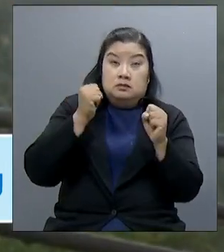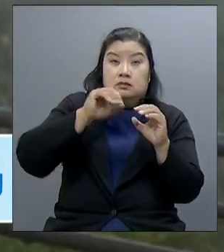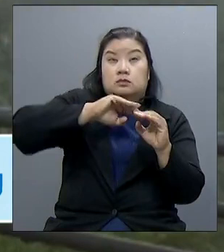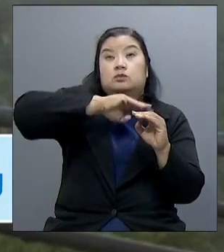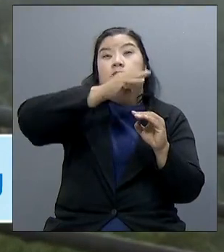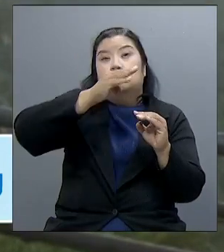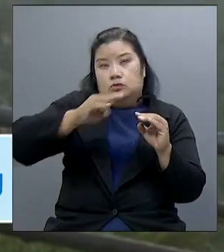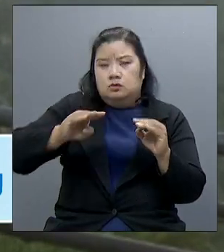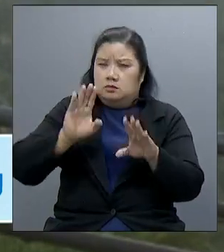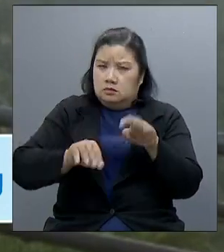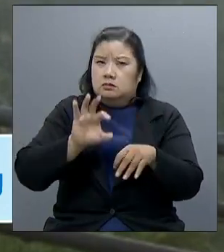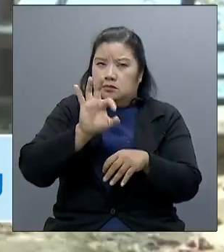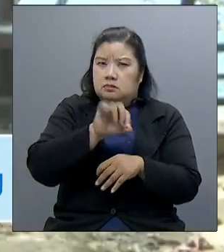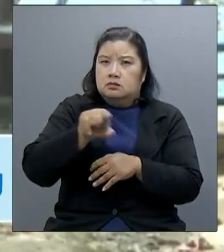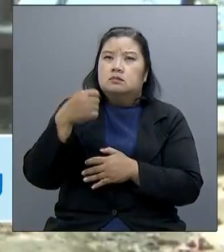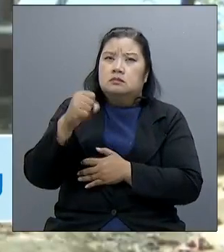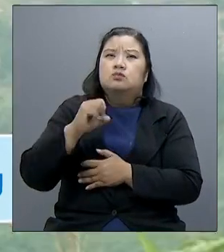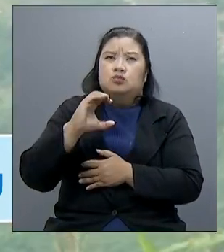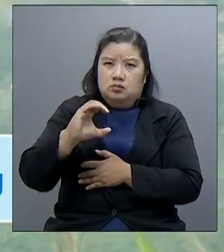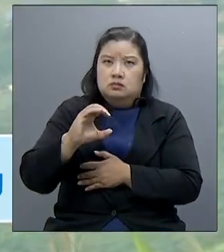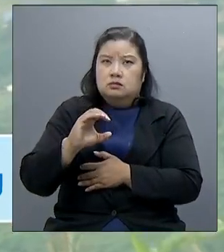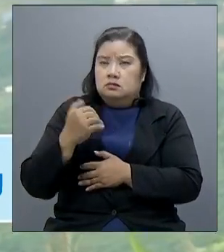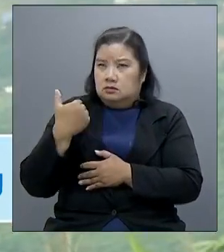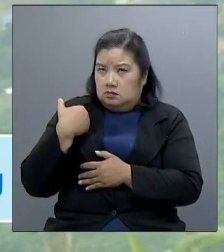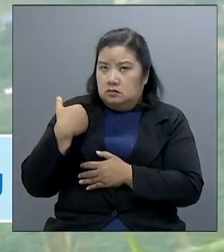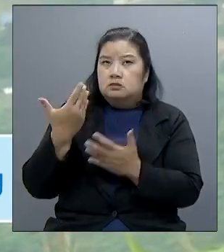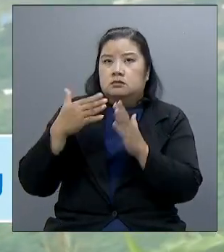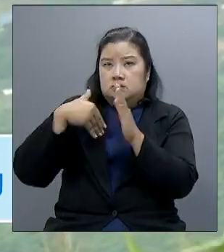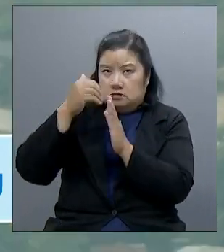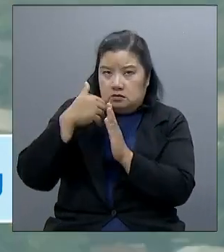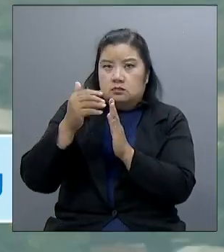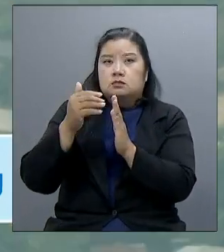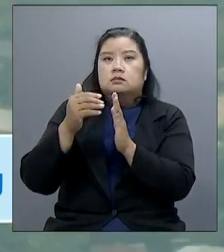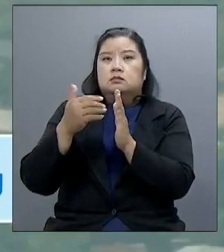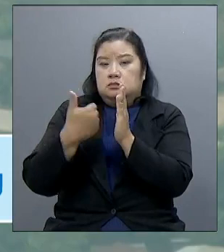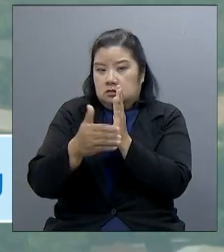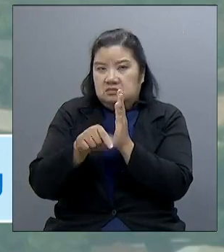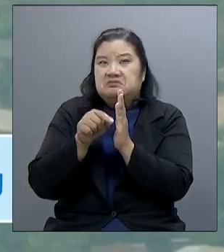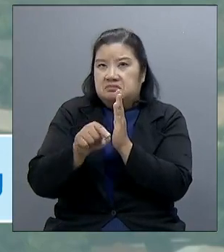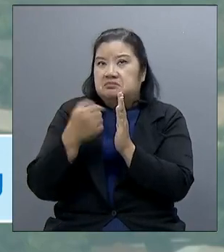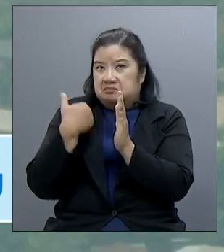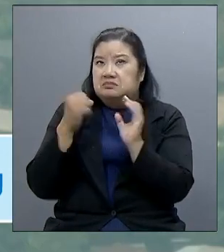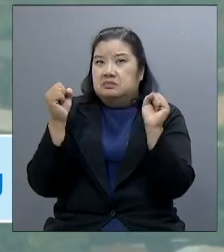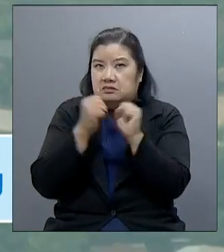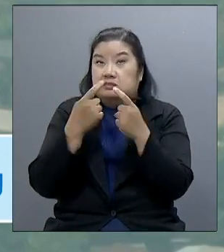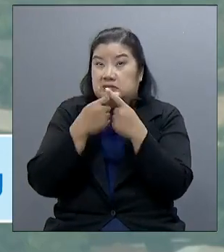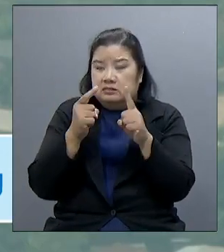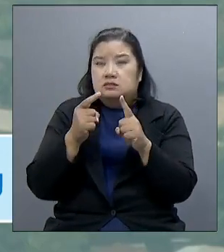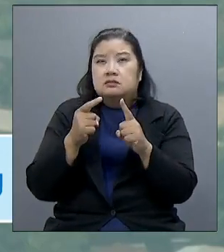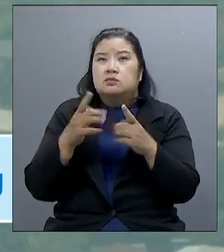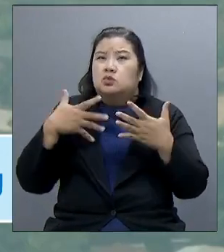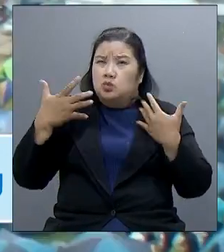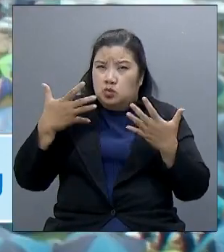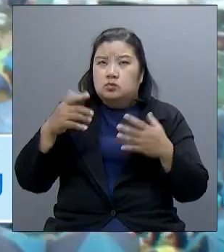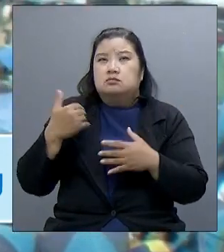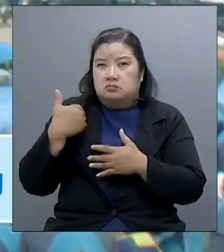ประมาณ 9-10 องศา c e sส่นมากจะอยู่ตอนบนของทงภาคเหนือ แลภาตวออกเฉีงเหนือส่นอณภูมิต่ำที่สุดบริเวณกรงเท